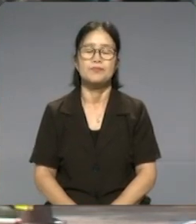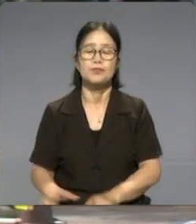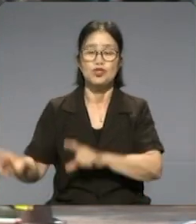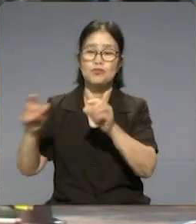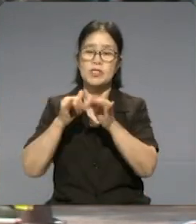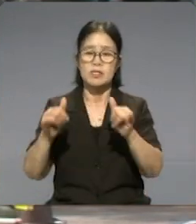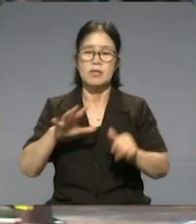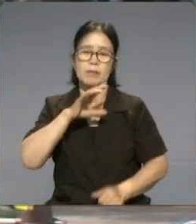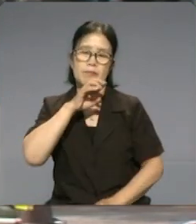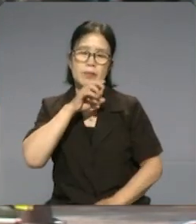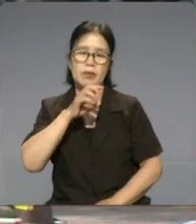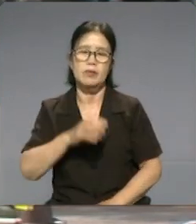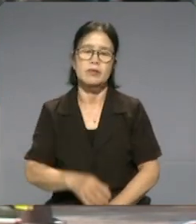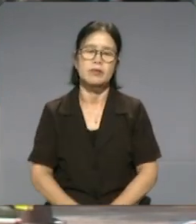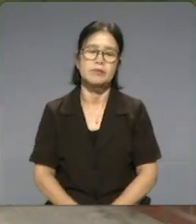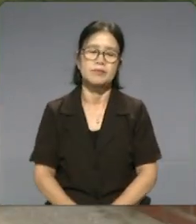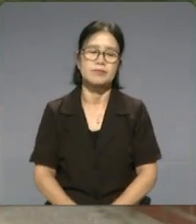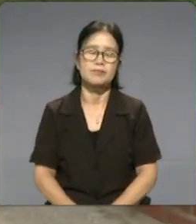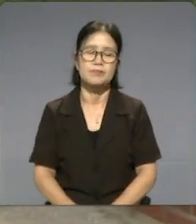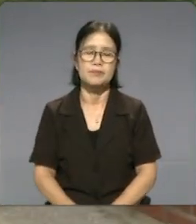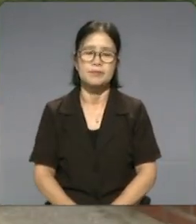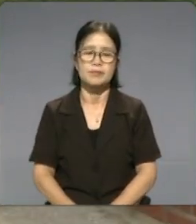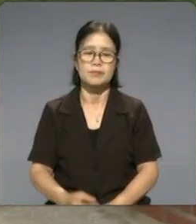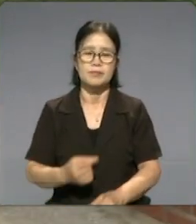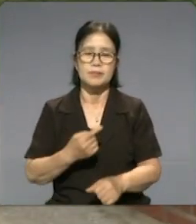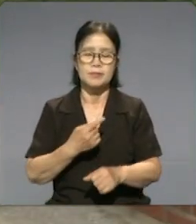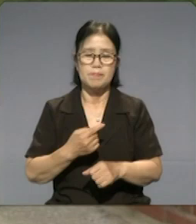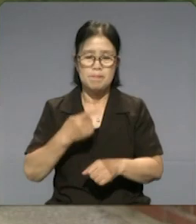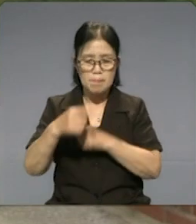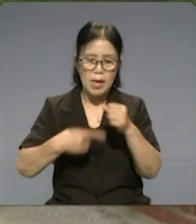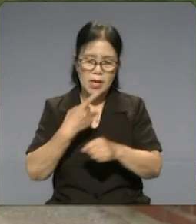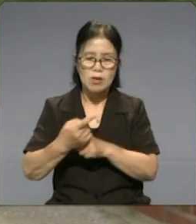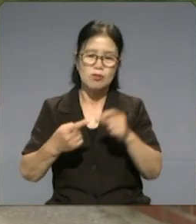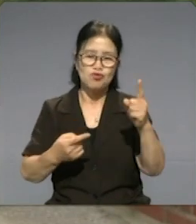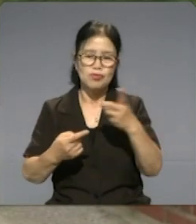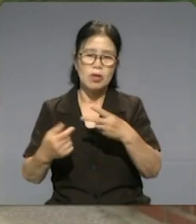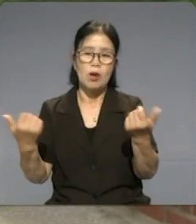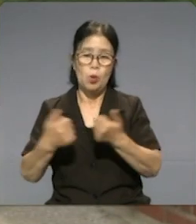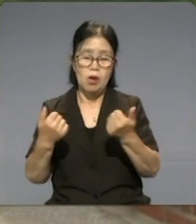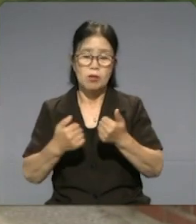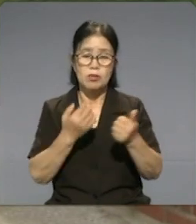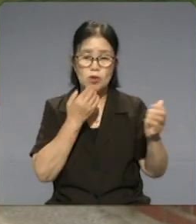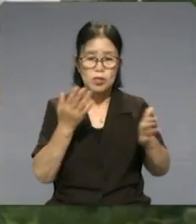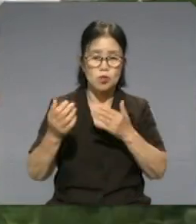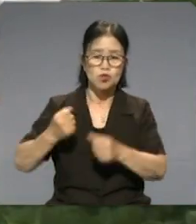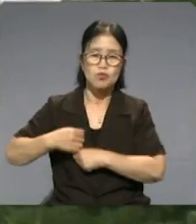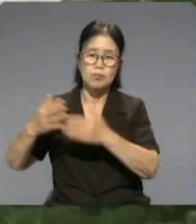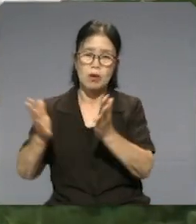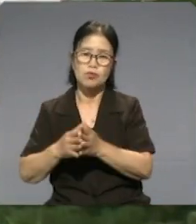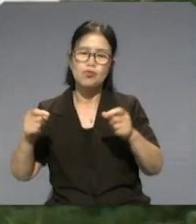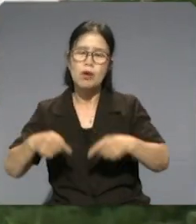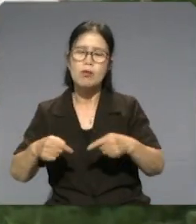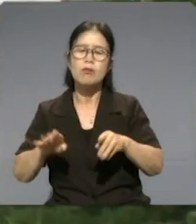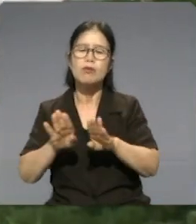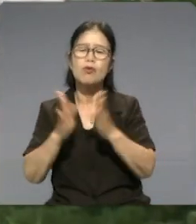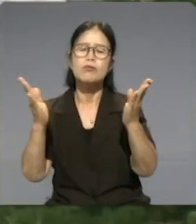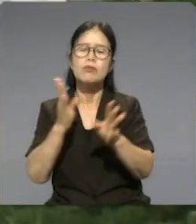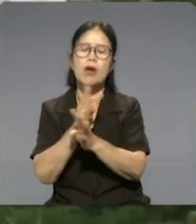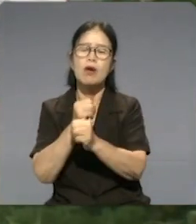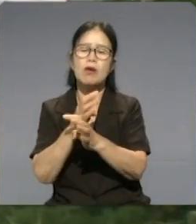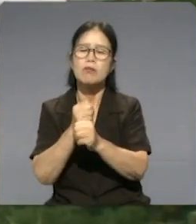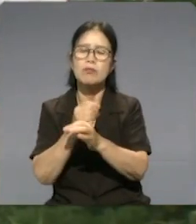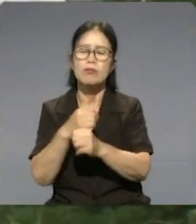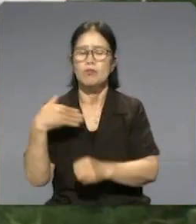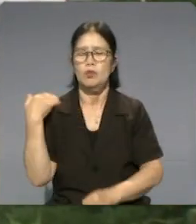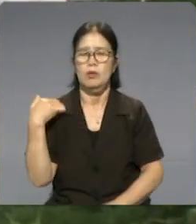주민들은 반발했습니다. 매년 두 차례가 원칙인 경기도 국방부 협의체의 경우 언제 열릴지 기약이